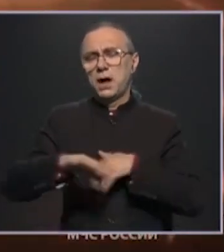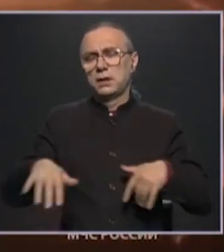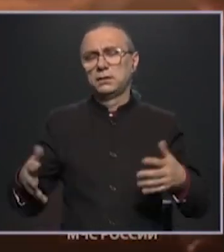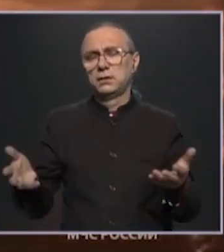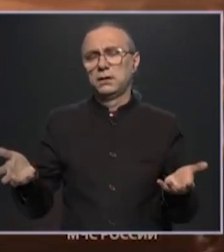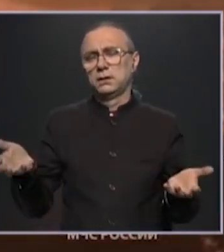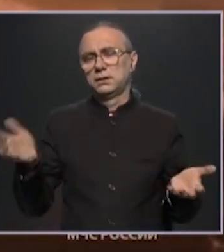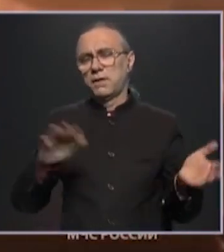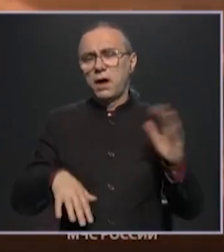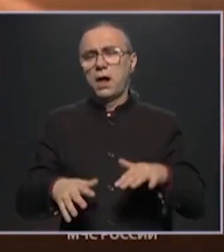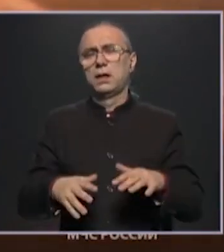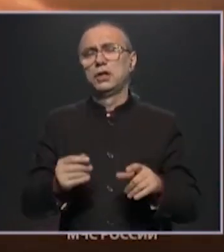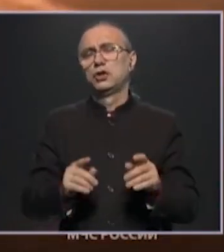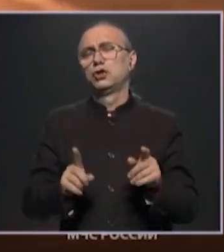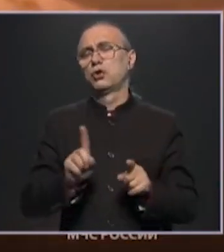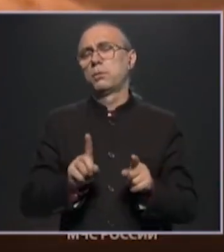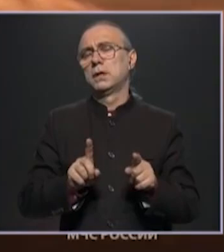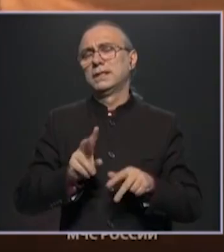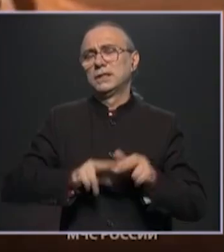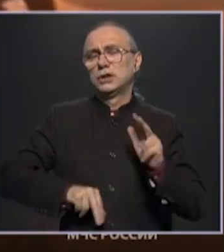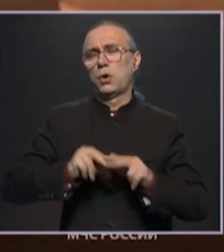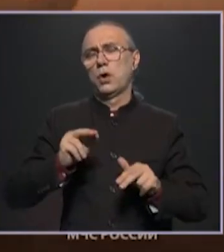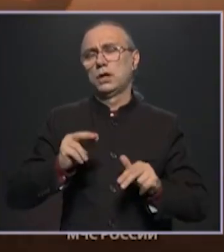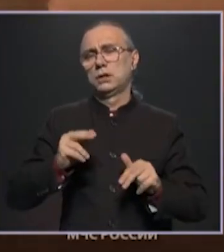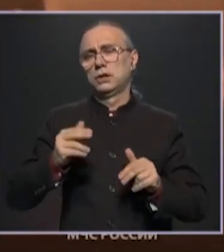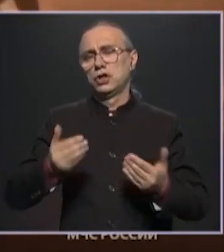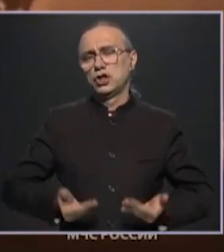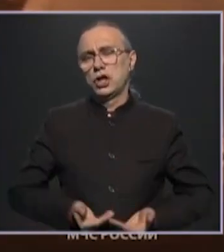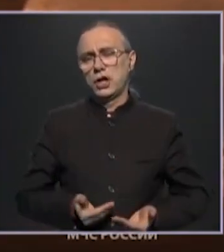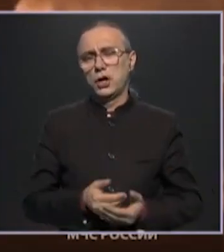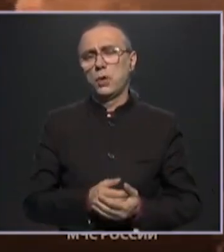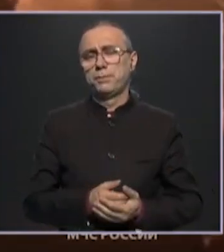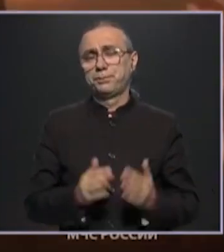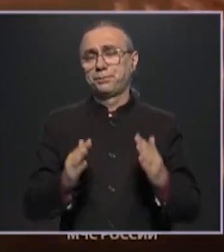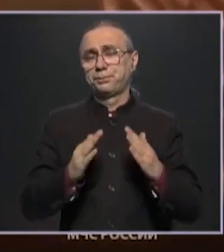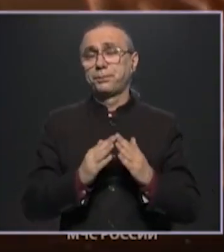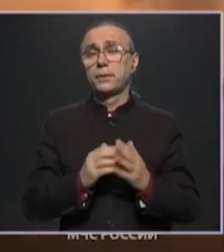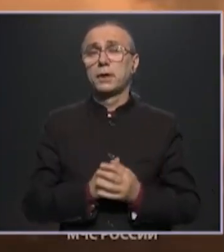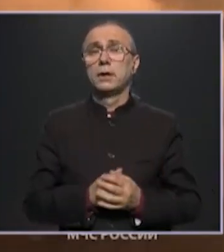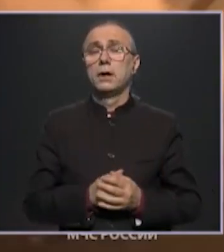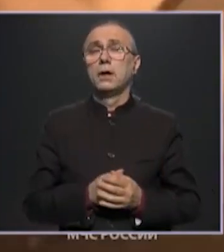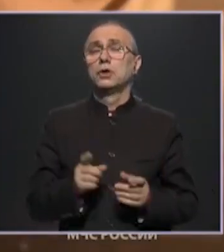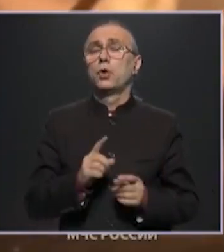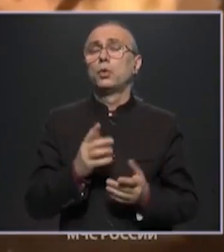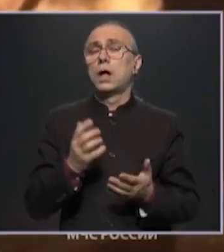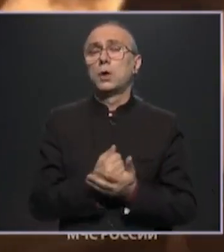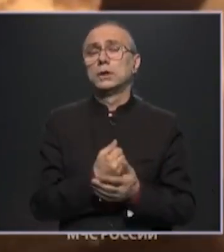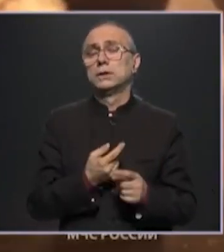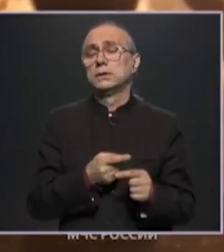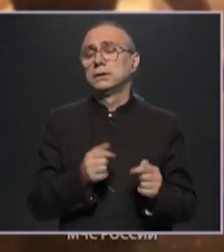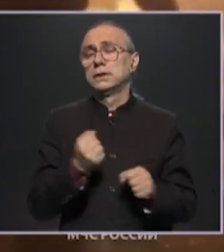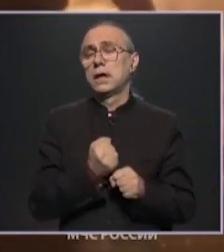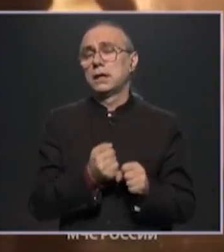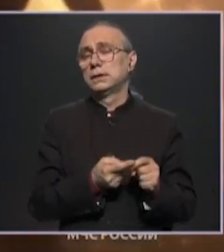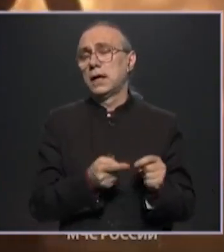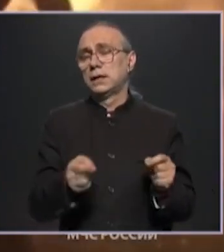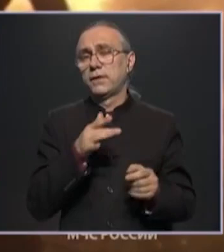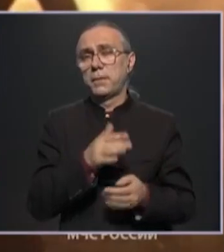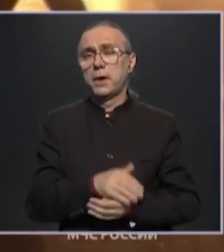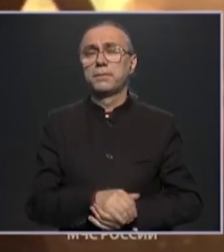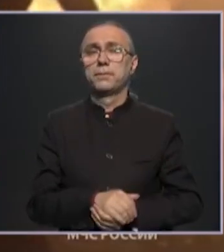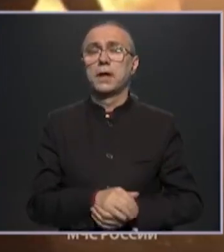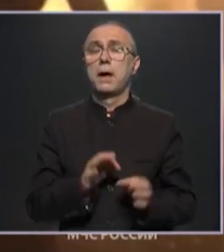жилье. Что удалось собрать за это время, как помогли уже? Ну, что касается Православной службы